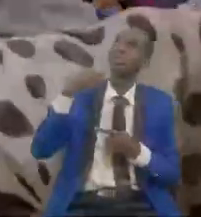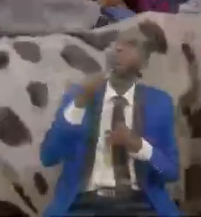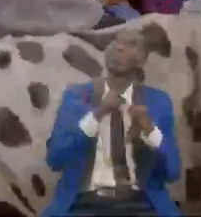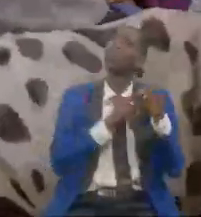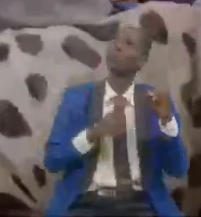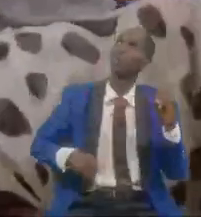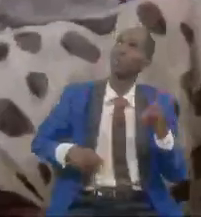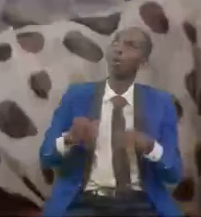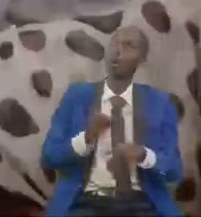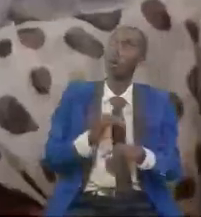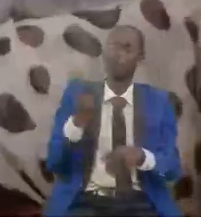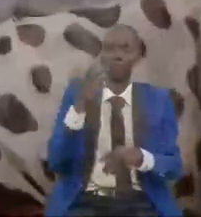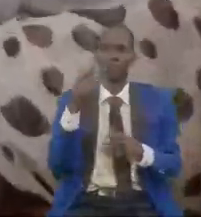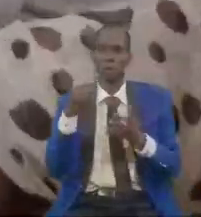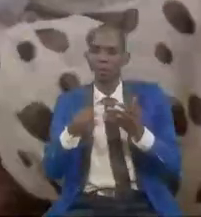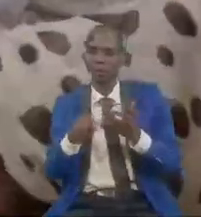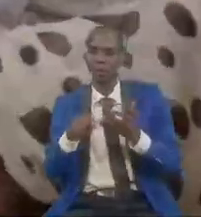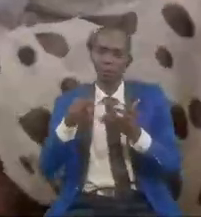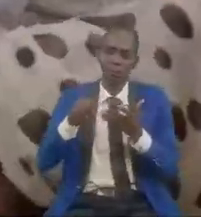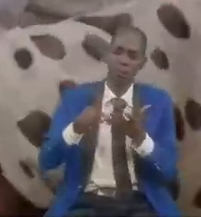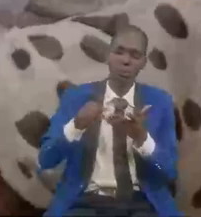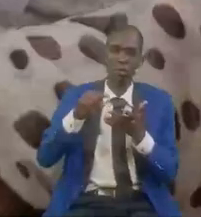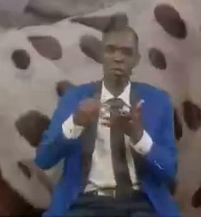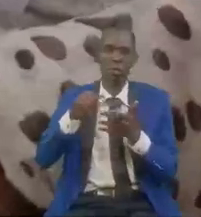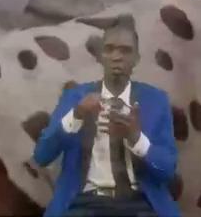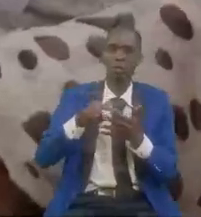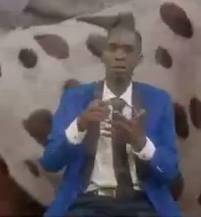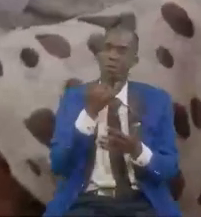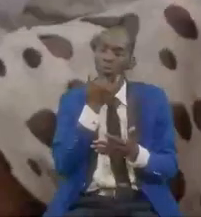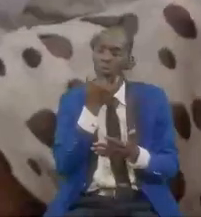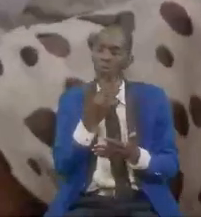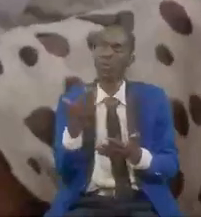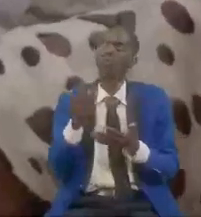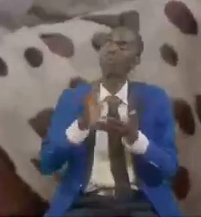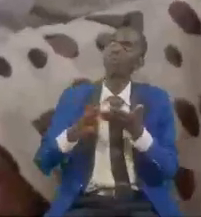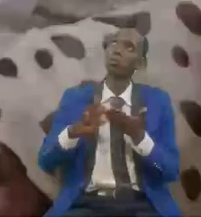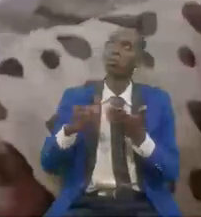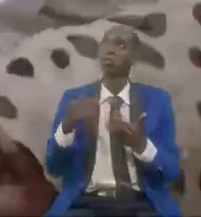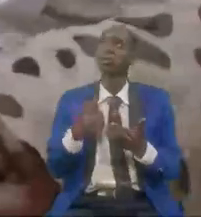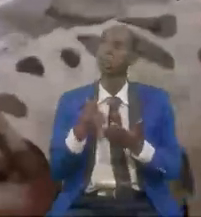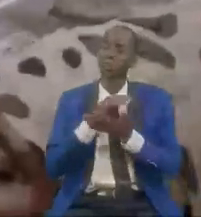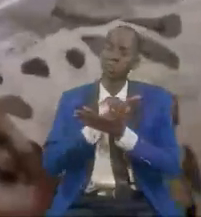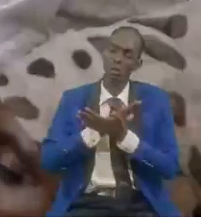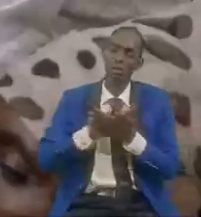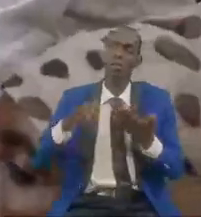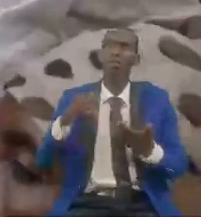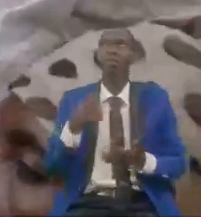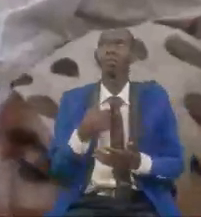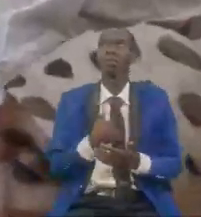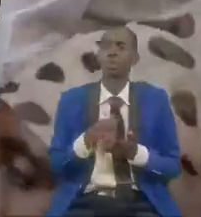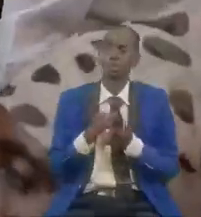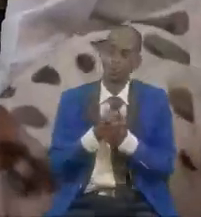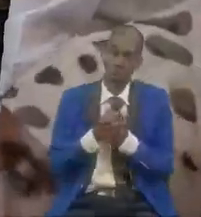ceci, j'ai vu cela, pardonne-moi, purifie-moi,